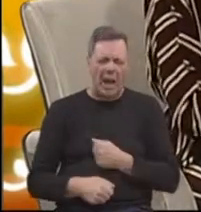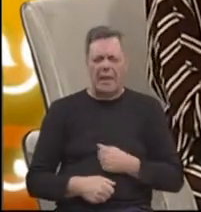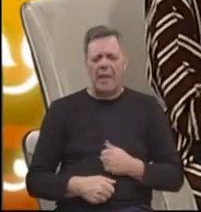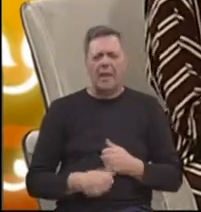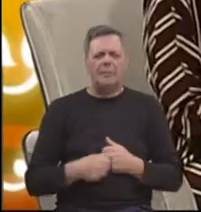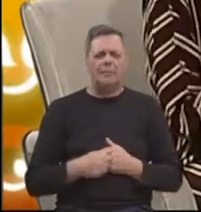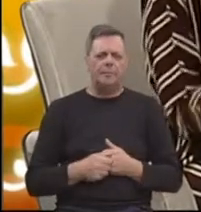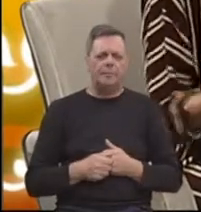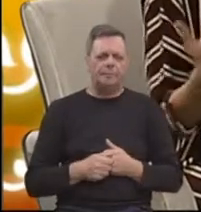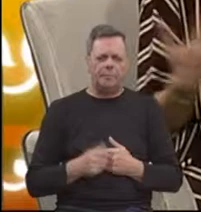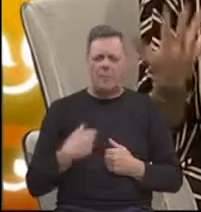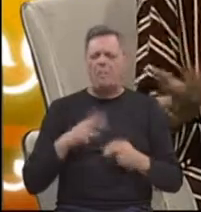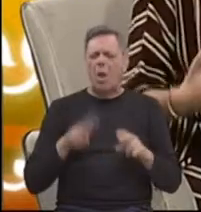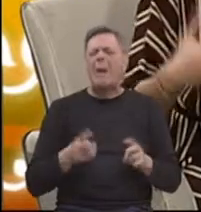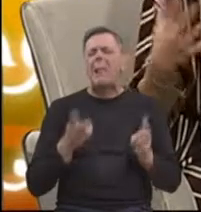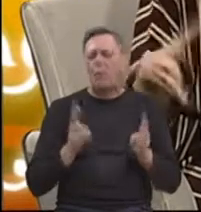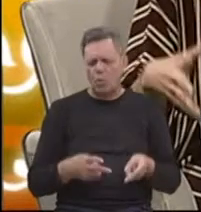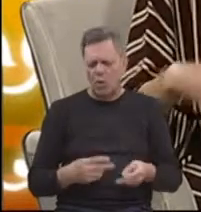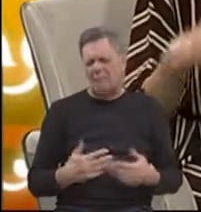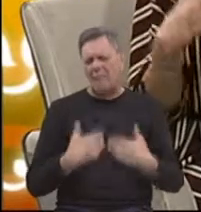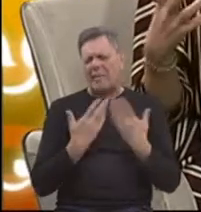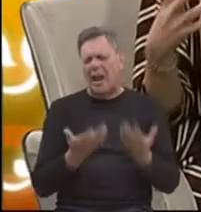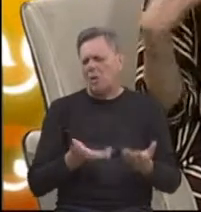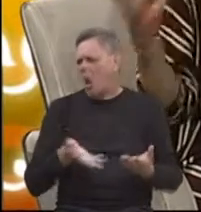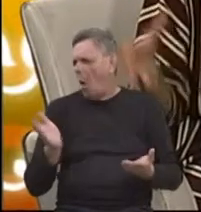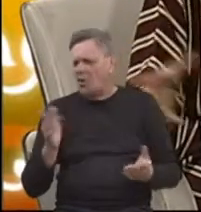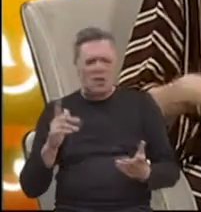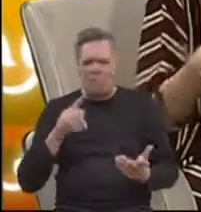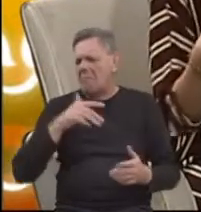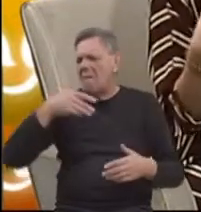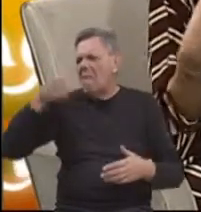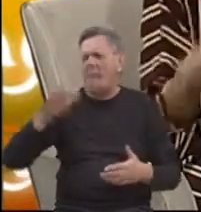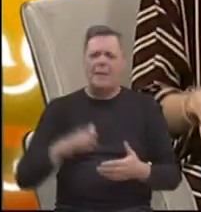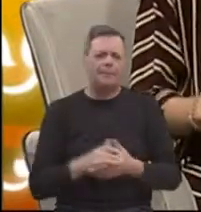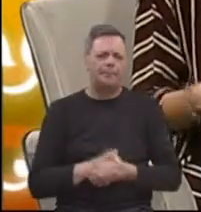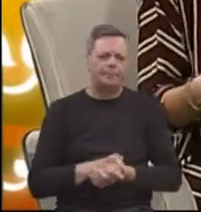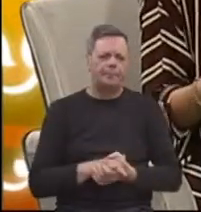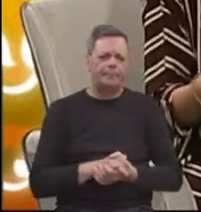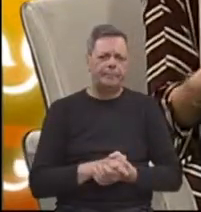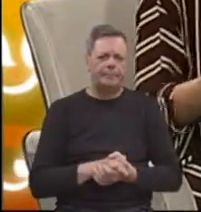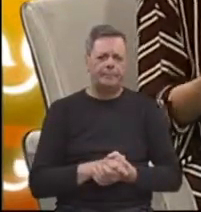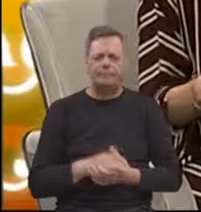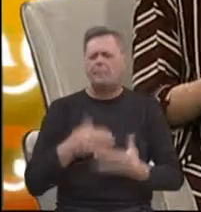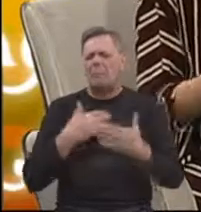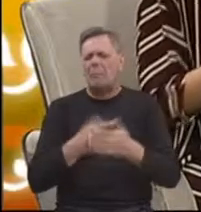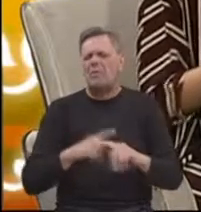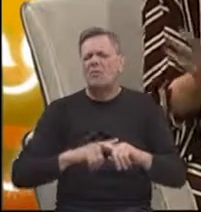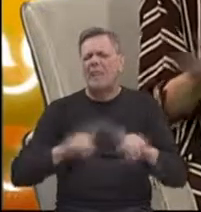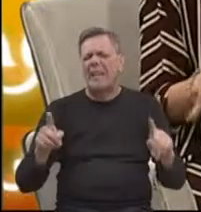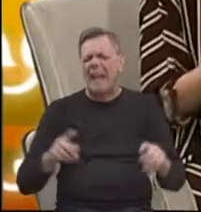studirala, da ja sam nešto mlađa, imali smo tih mogućnosti. Dalo se otići ili negdje van, pa prisustovati